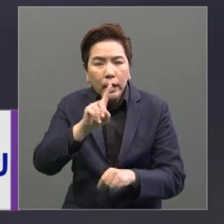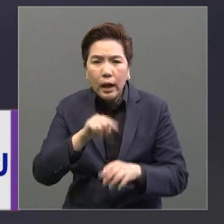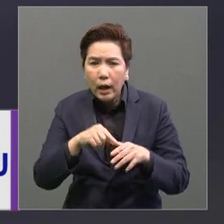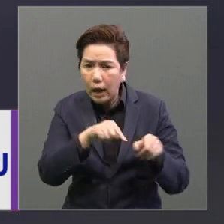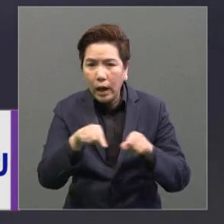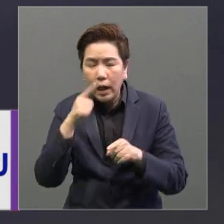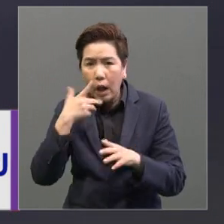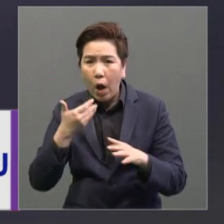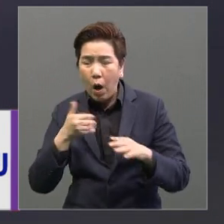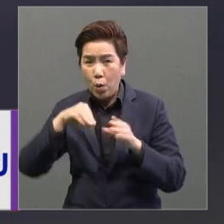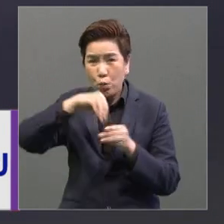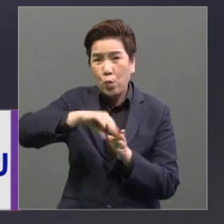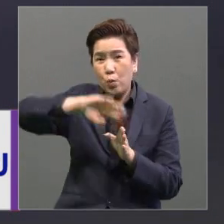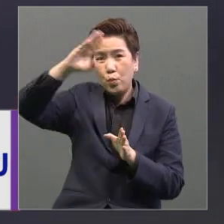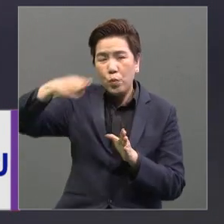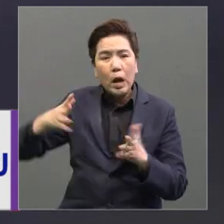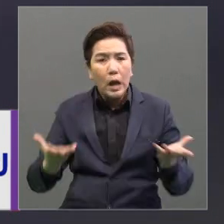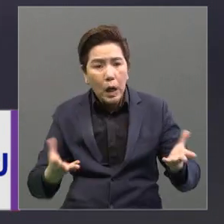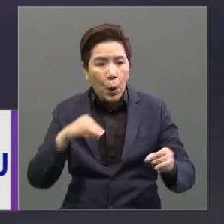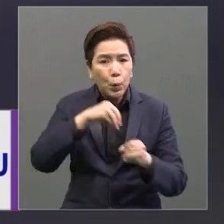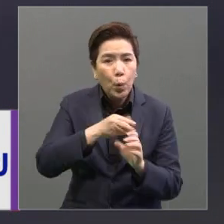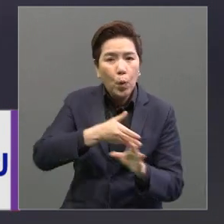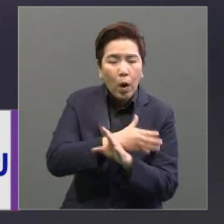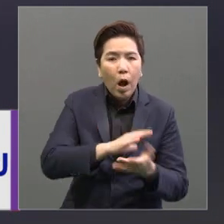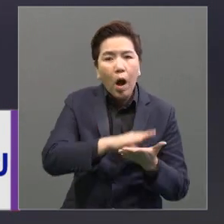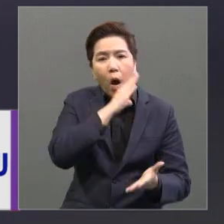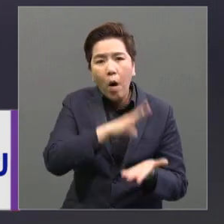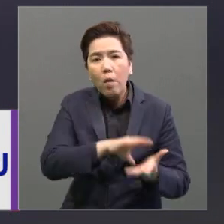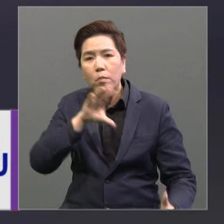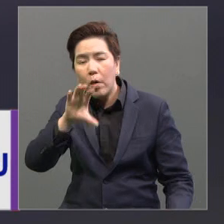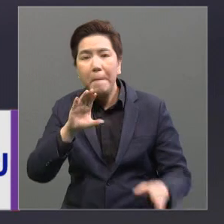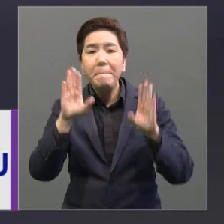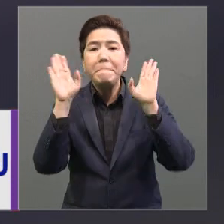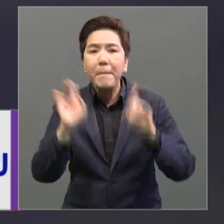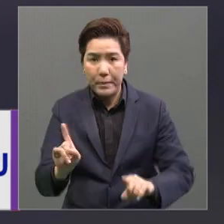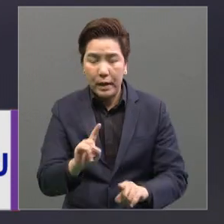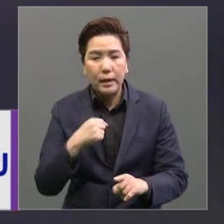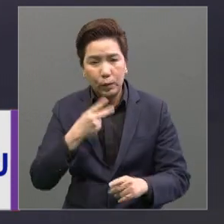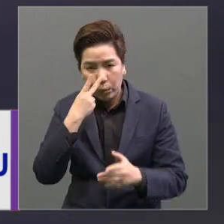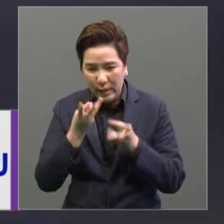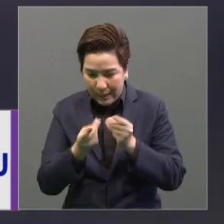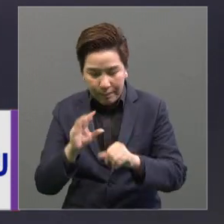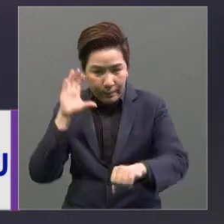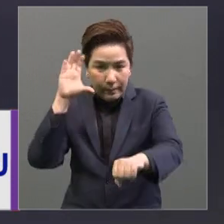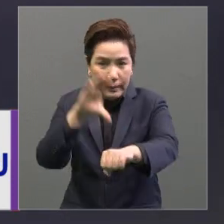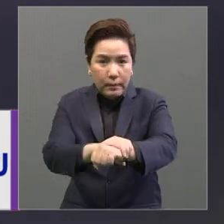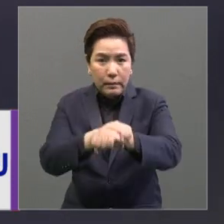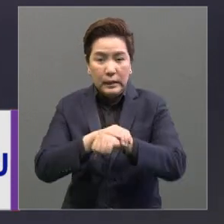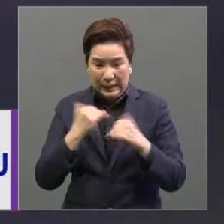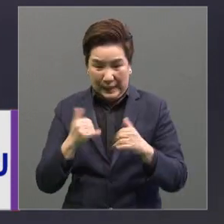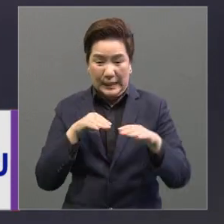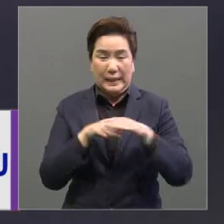คือเพิ่งออกมาจริงๆหรอหรือว่าถ่ายไว้ก่อนหน้านี้แล้วปล่อยลวงอะไรหรือเปล่าน ั่นน่ะส ิแล้วก็ต้องมีการเร่งจับกุมตัวมาเพราะว่าตอนนี้ก็ยังหล